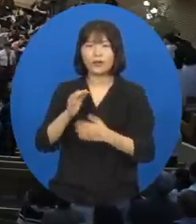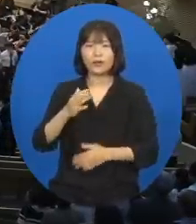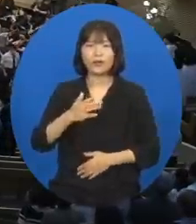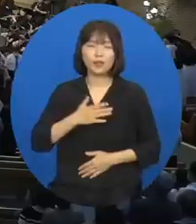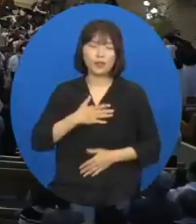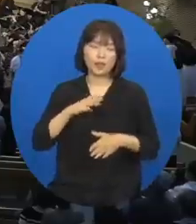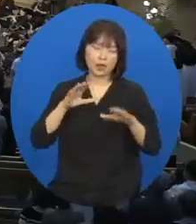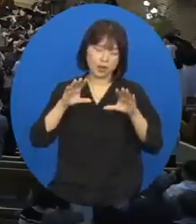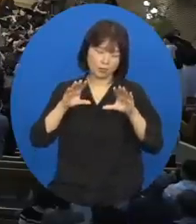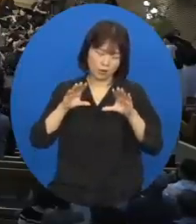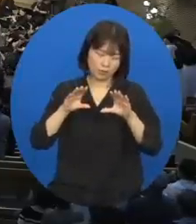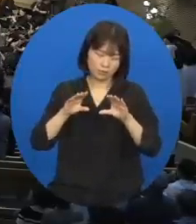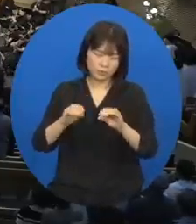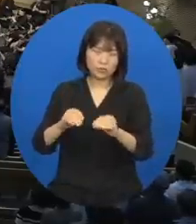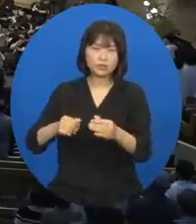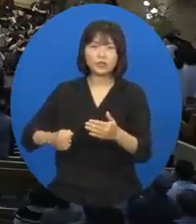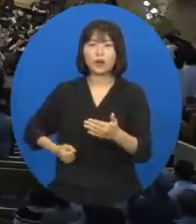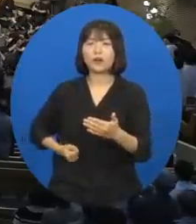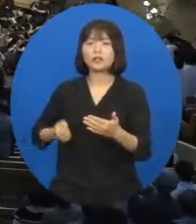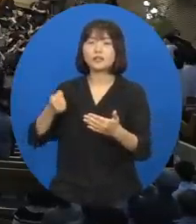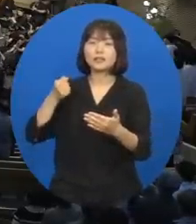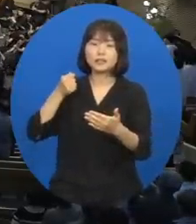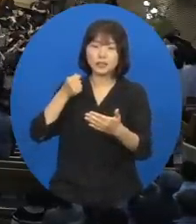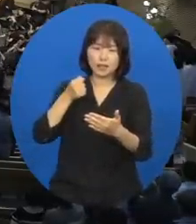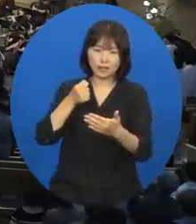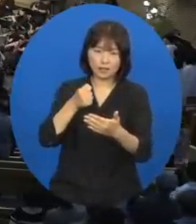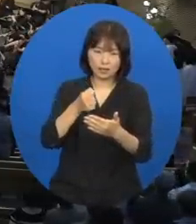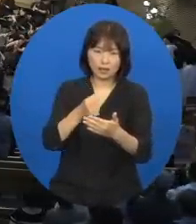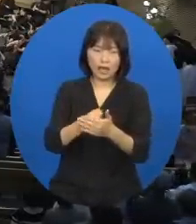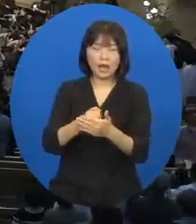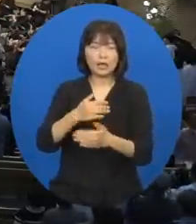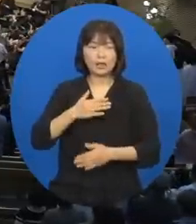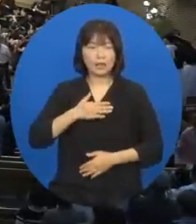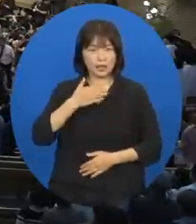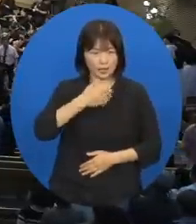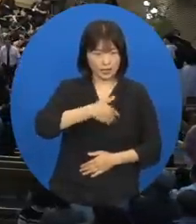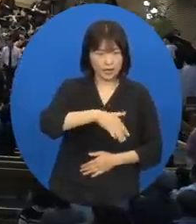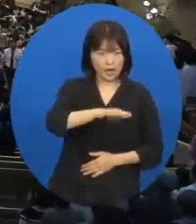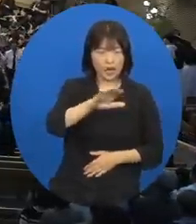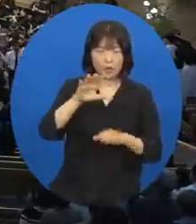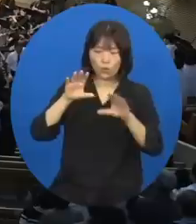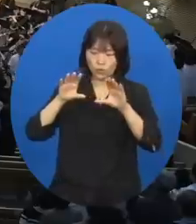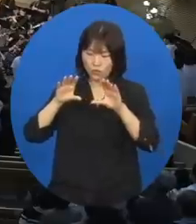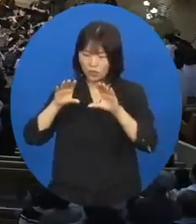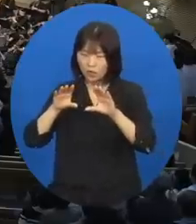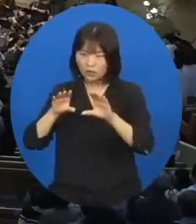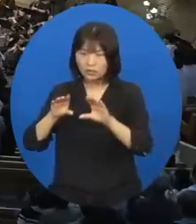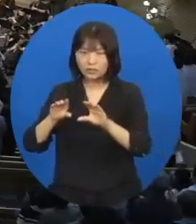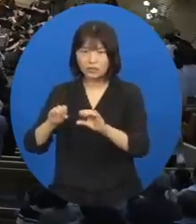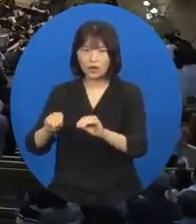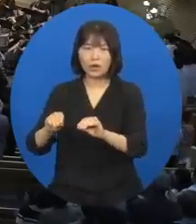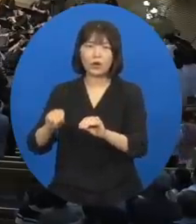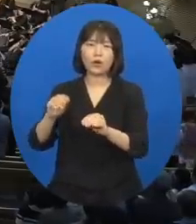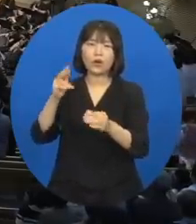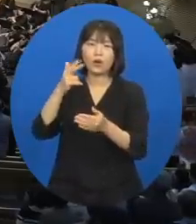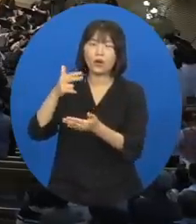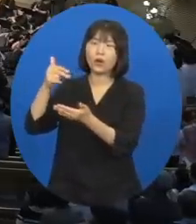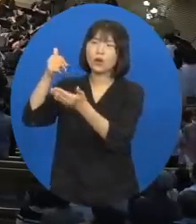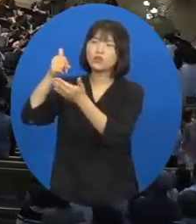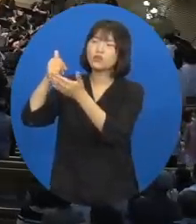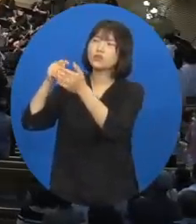아니면 내가 멈춰서리다. 나의 가고 서는